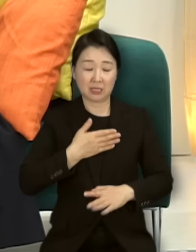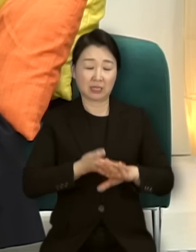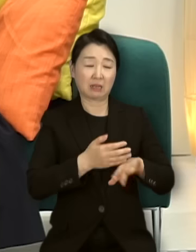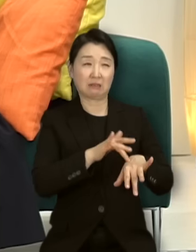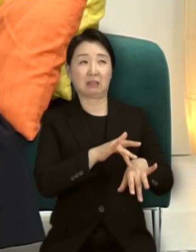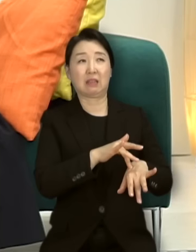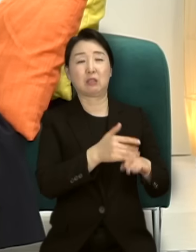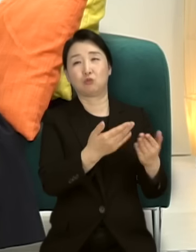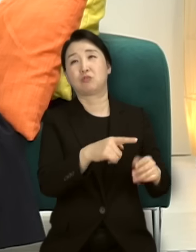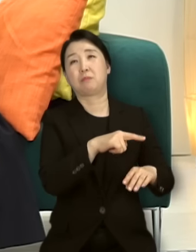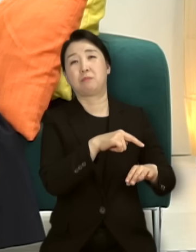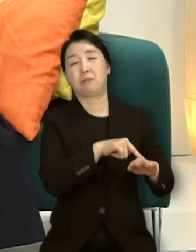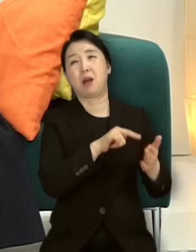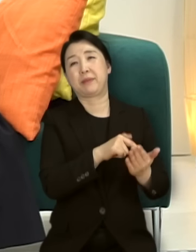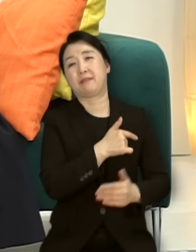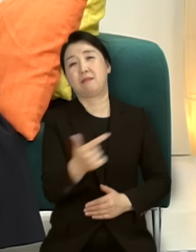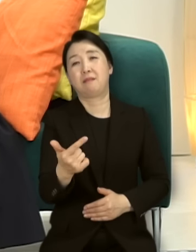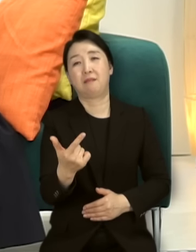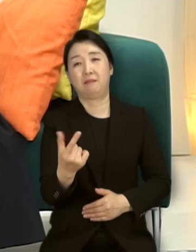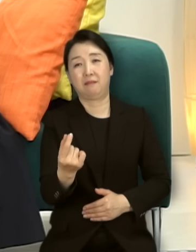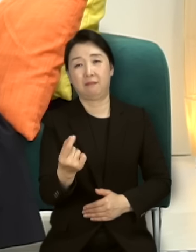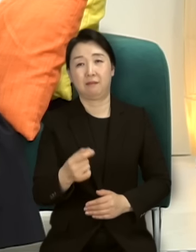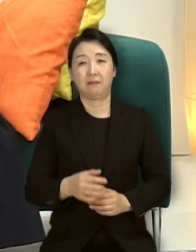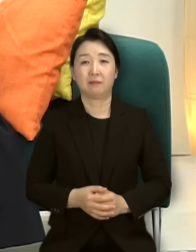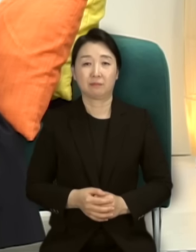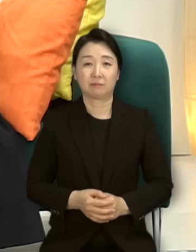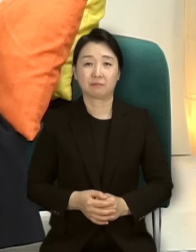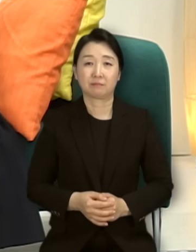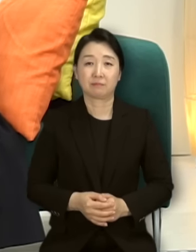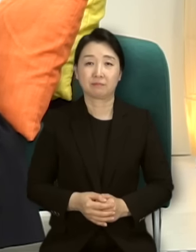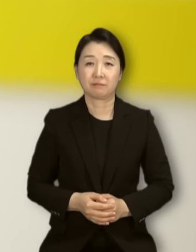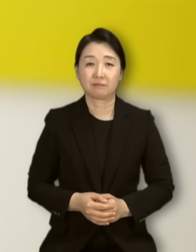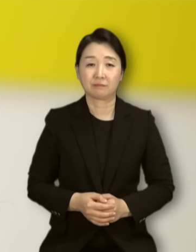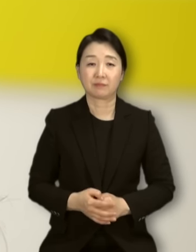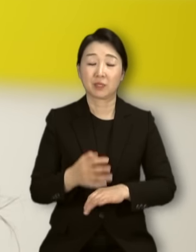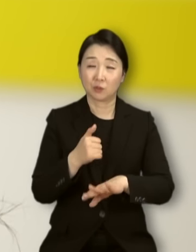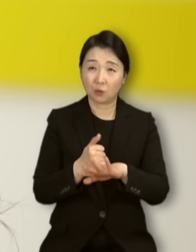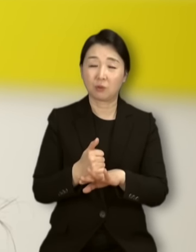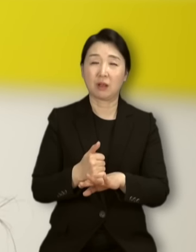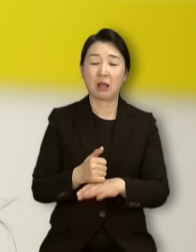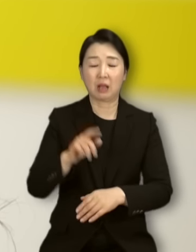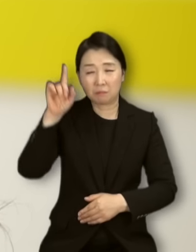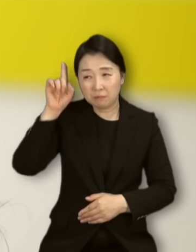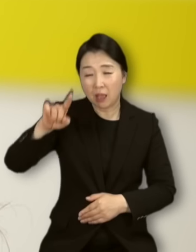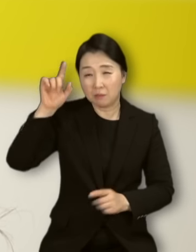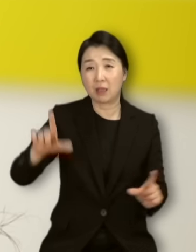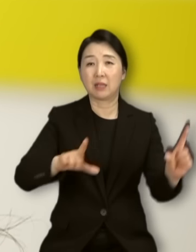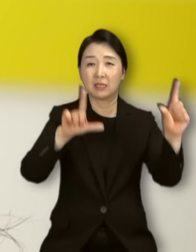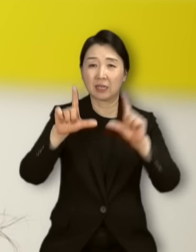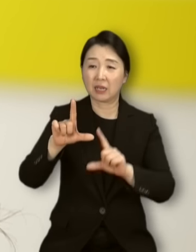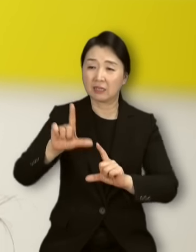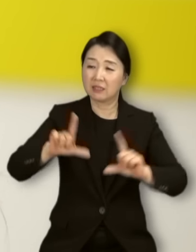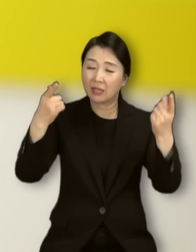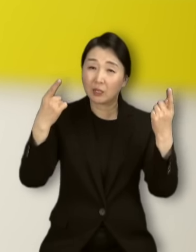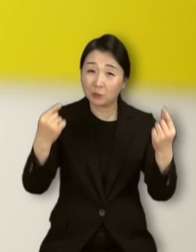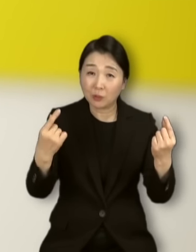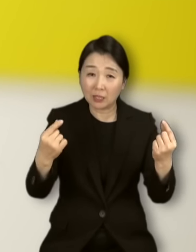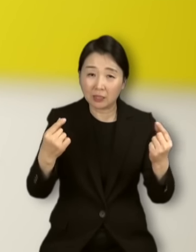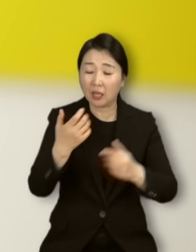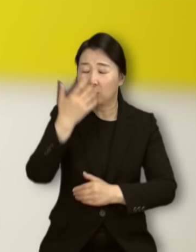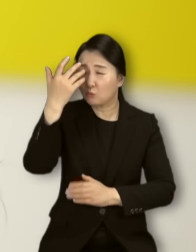다른 사탄이 주는 마음들이 더 커져만 가더라고요 그러면서 아 이게 뭐 하루하루를 살아도 그날이 그날